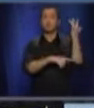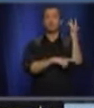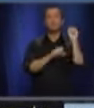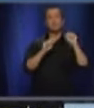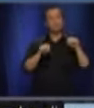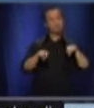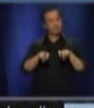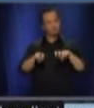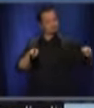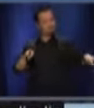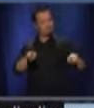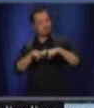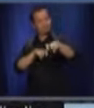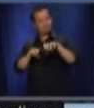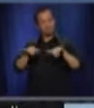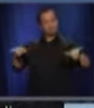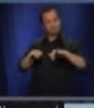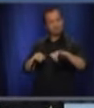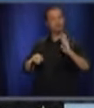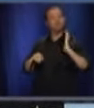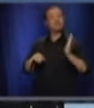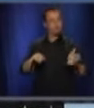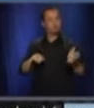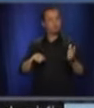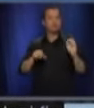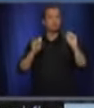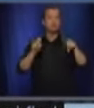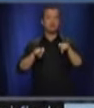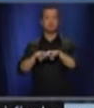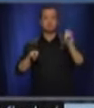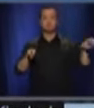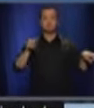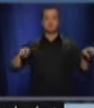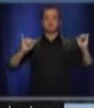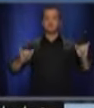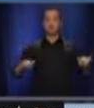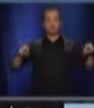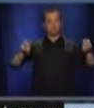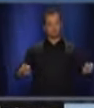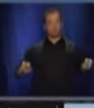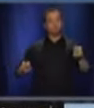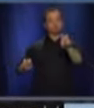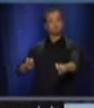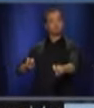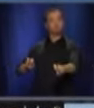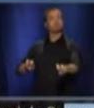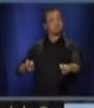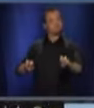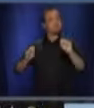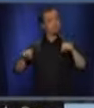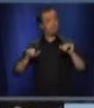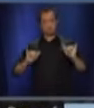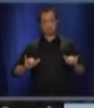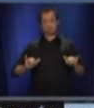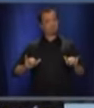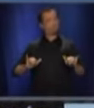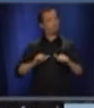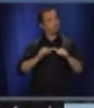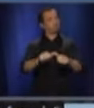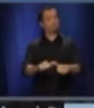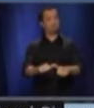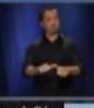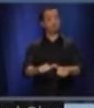là, il est possible de pratiquer la distanciation physique et les sièges sont fixes, donc les gens peuvent respecter